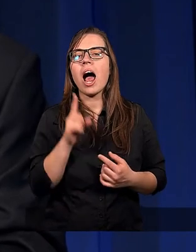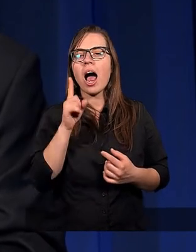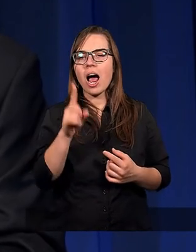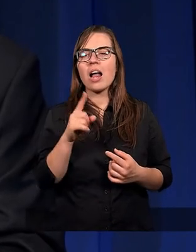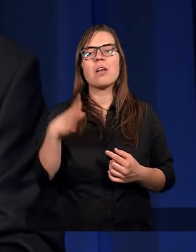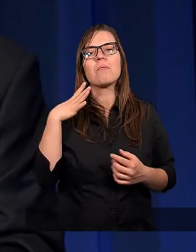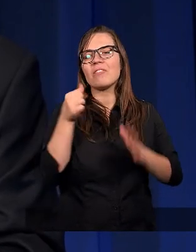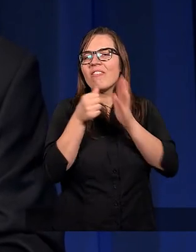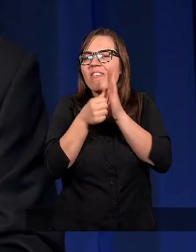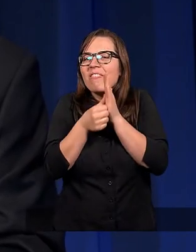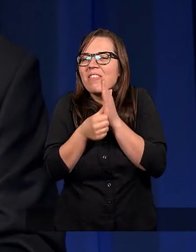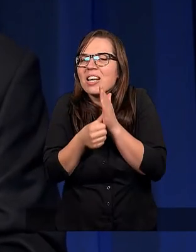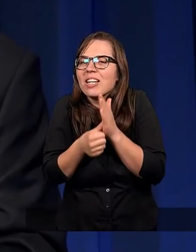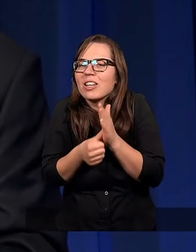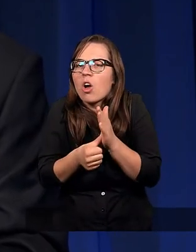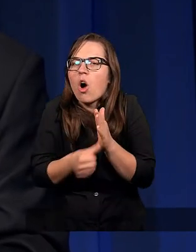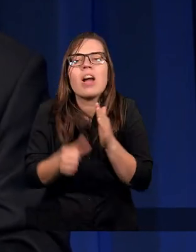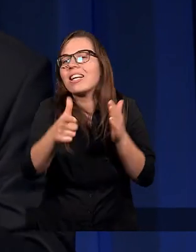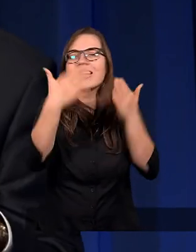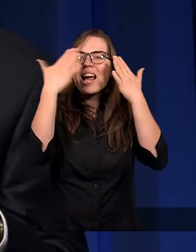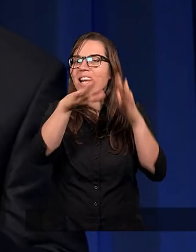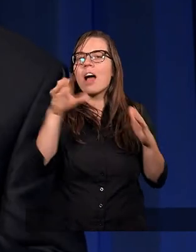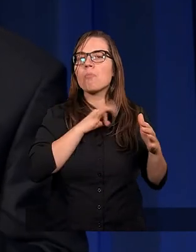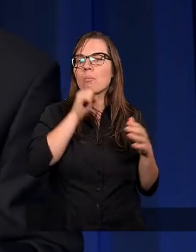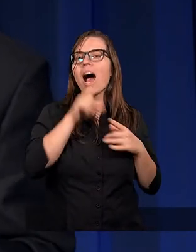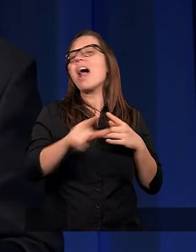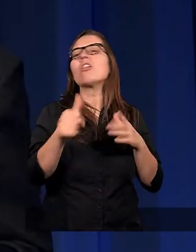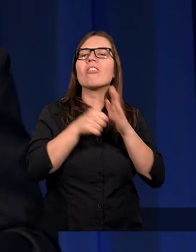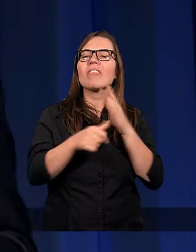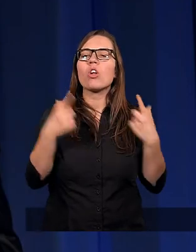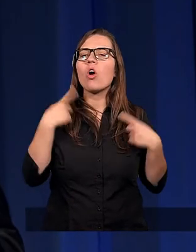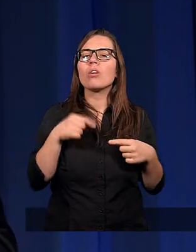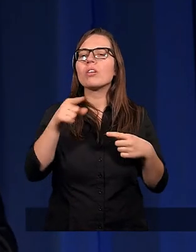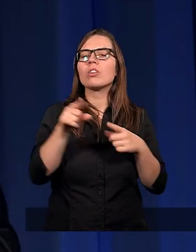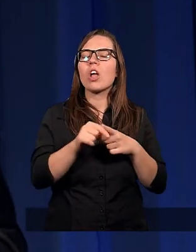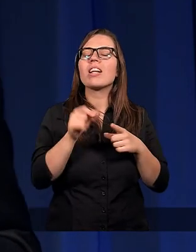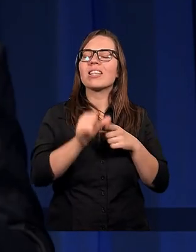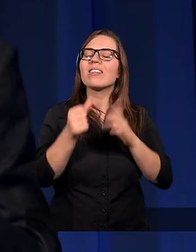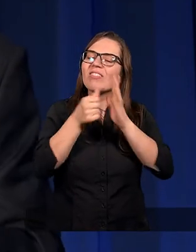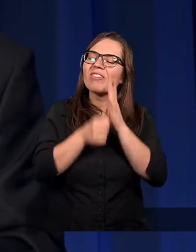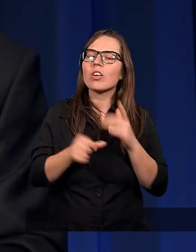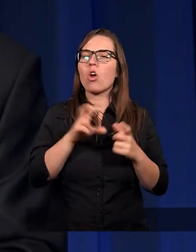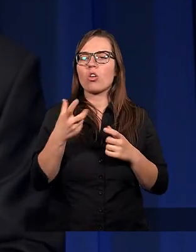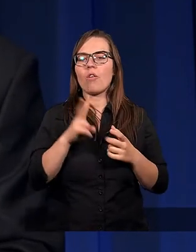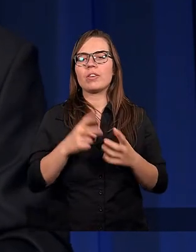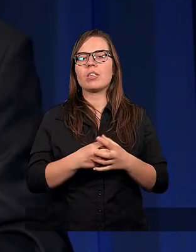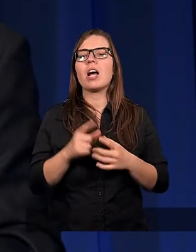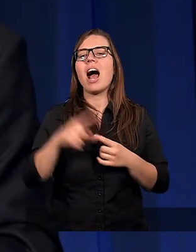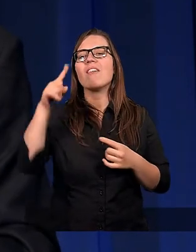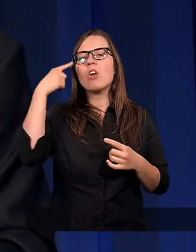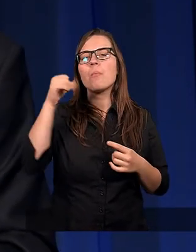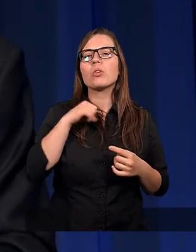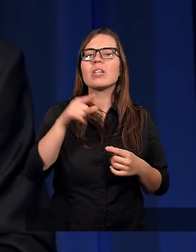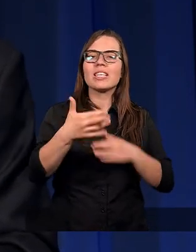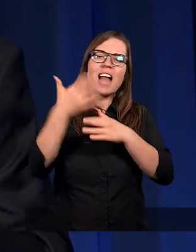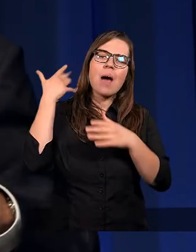ale naprawdę wyjątkowa osoba. I to, że moje dziecko nosi jej imię, dla mnie jest to też czymś wyjątkowym. Ale wyobraźmy